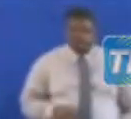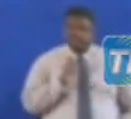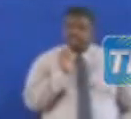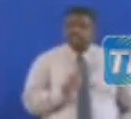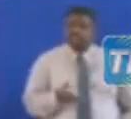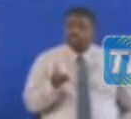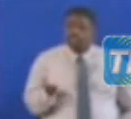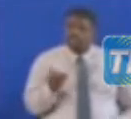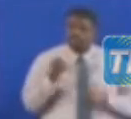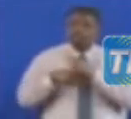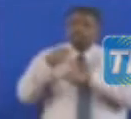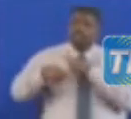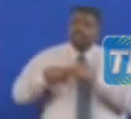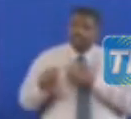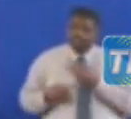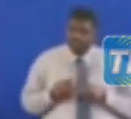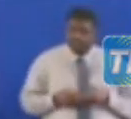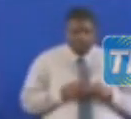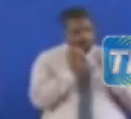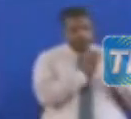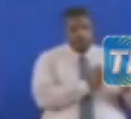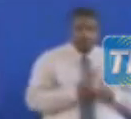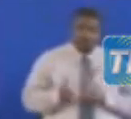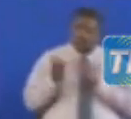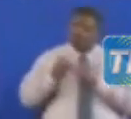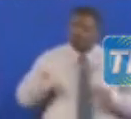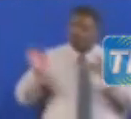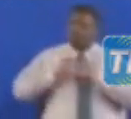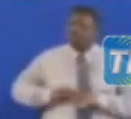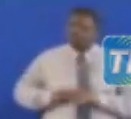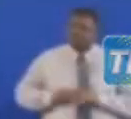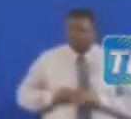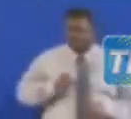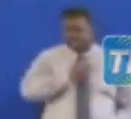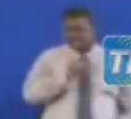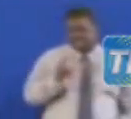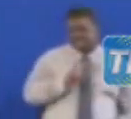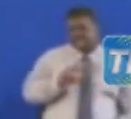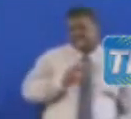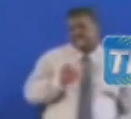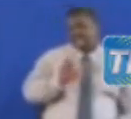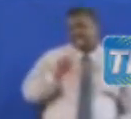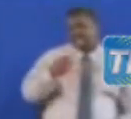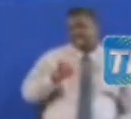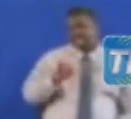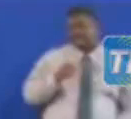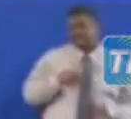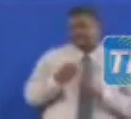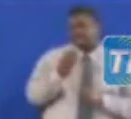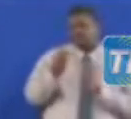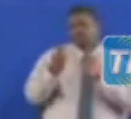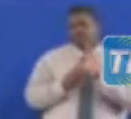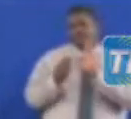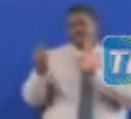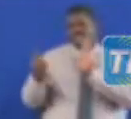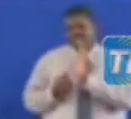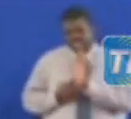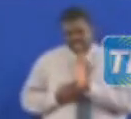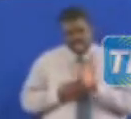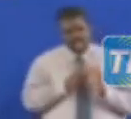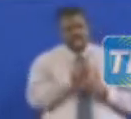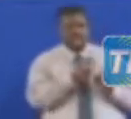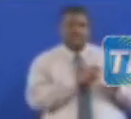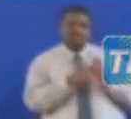Mheshimiwa Spika, tutaendelea na mpango wa ukamilishaji wa zahanati 376 katika